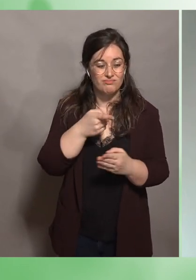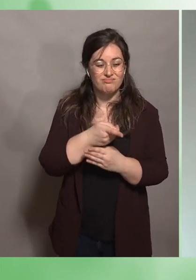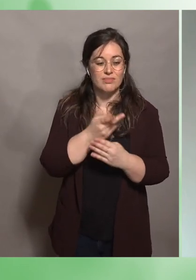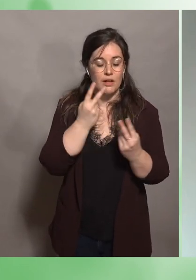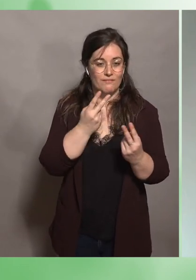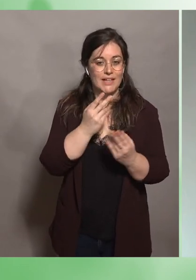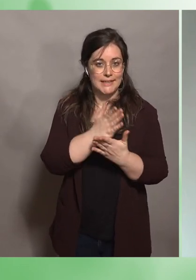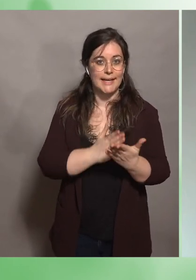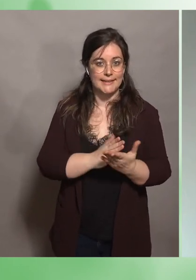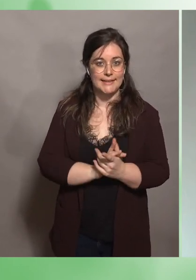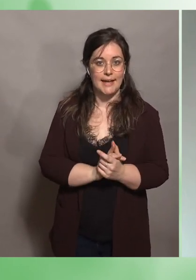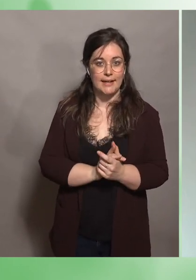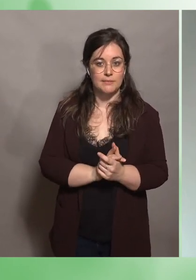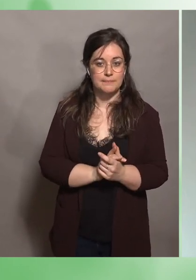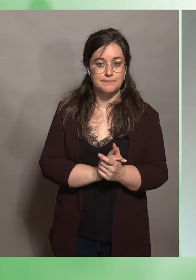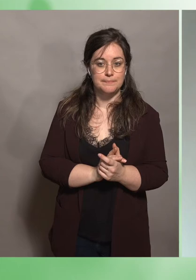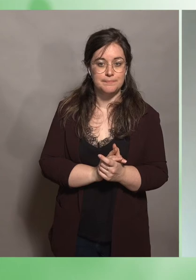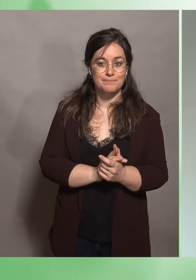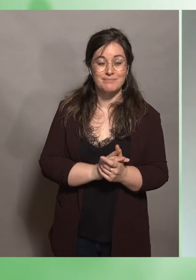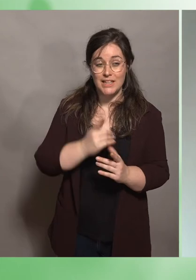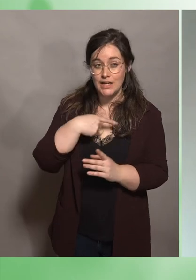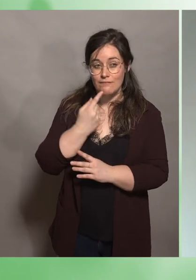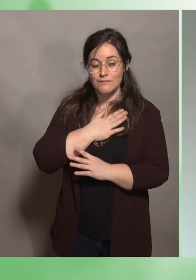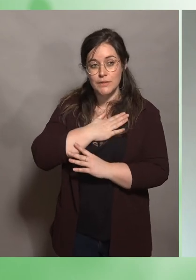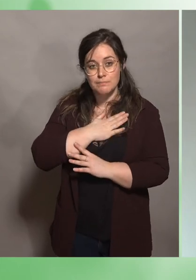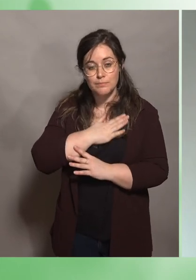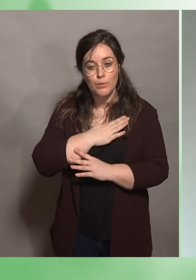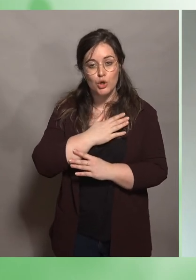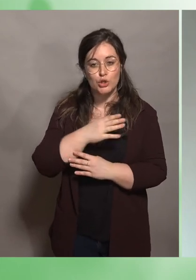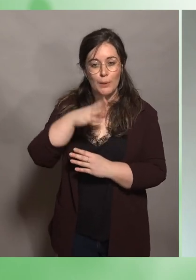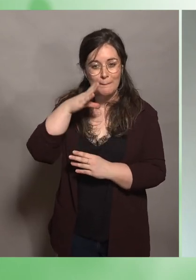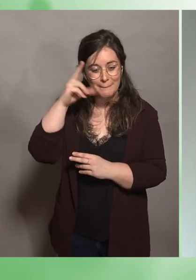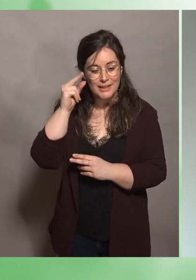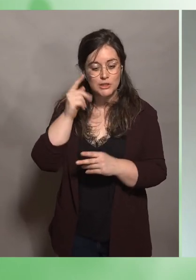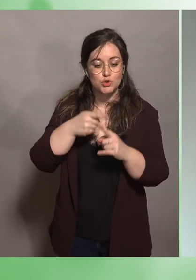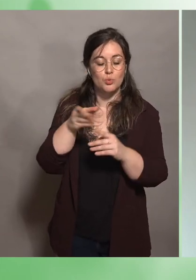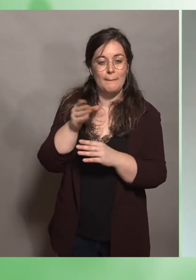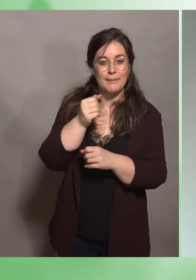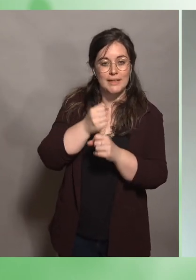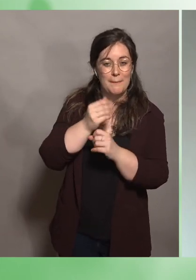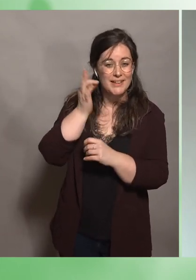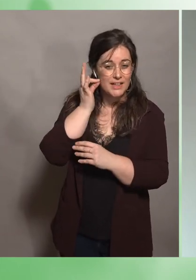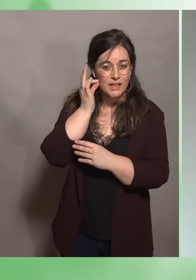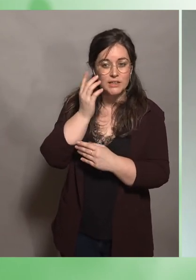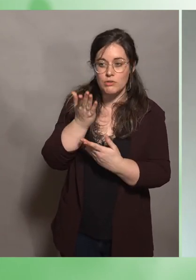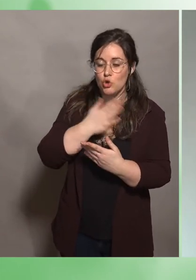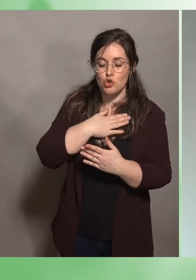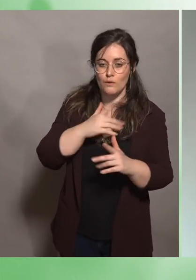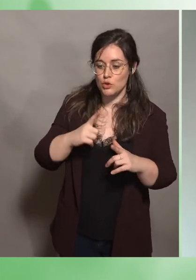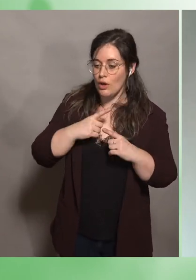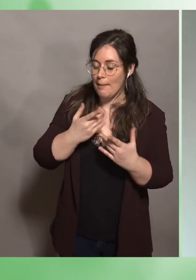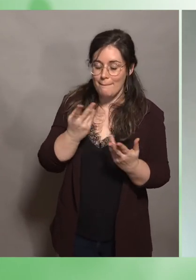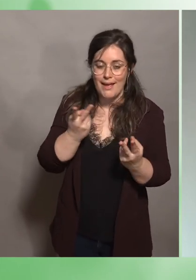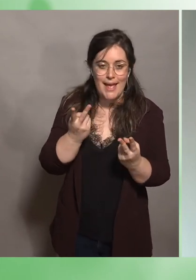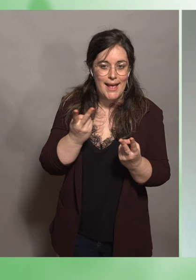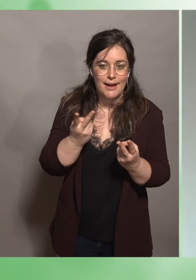extremer wichtiger Teil, weil wir einfach wollen, dass Menschen und Mitarbeiterinnen, die es ohnehin im Leben aus welchen